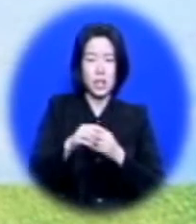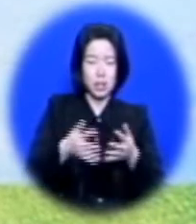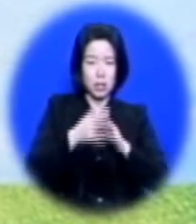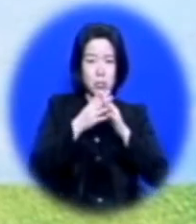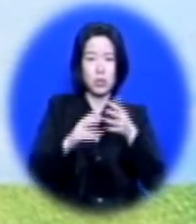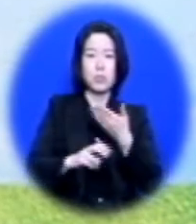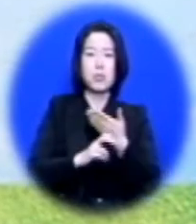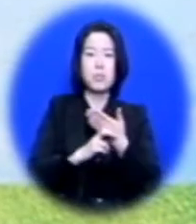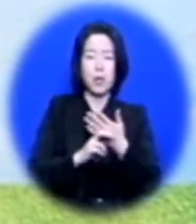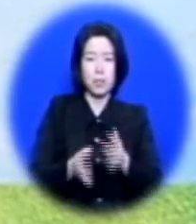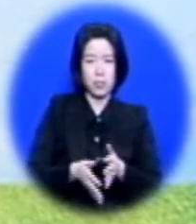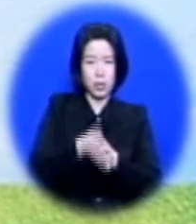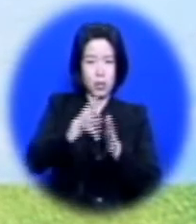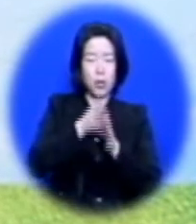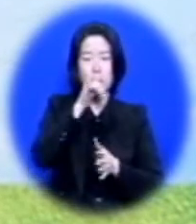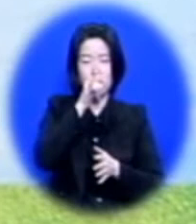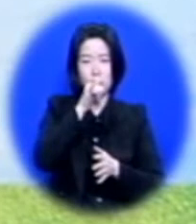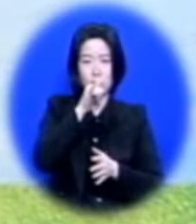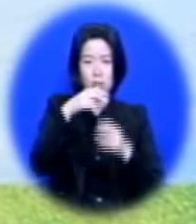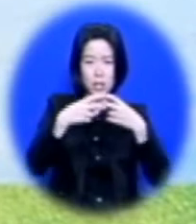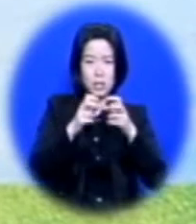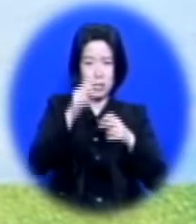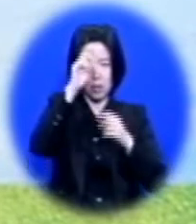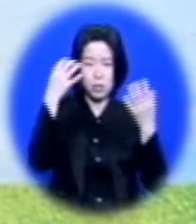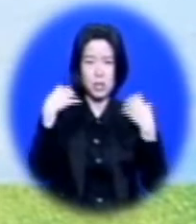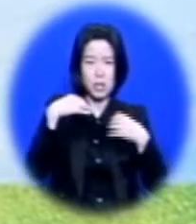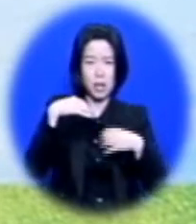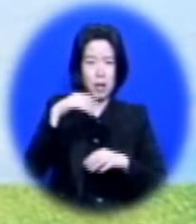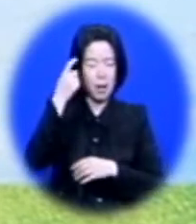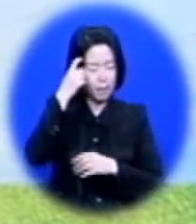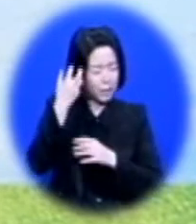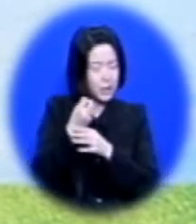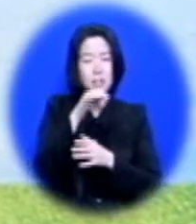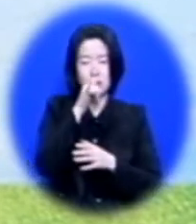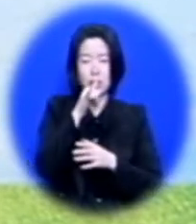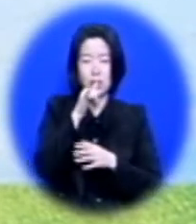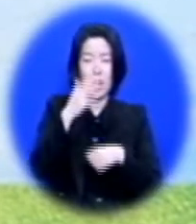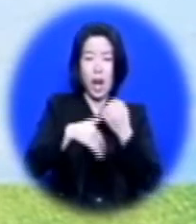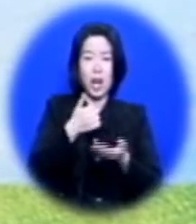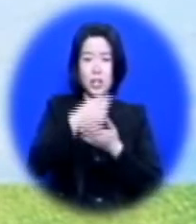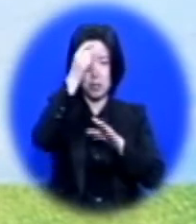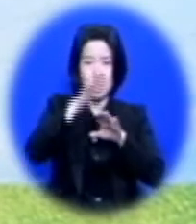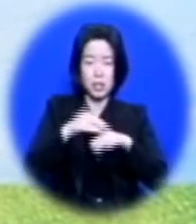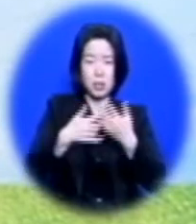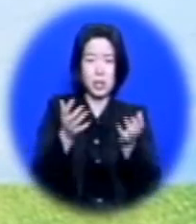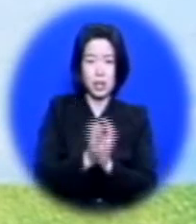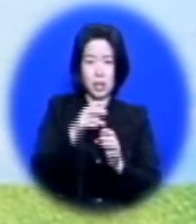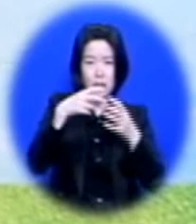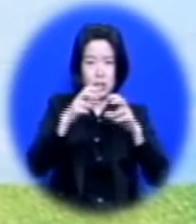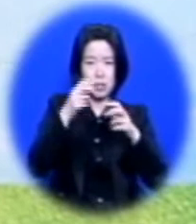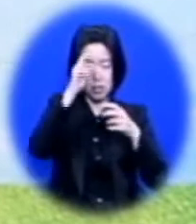됩니다 성남시 의 골칫덩어리 가 되요 하나님의 예배당이 성남시의